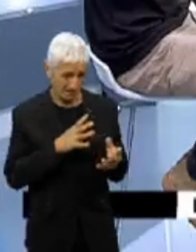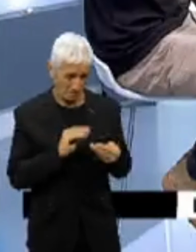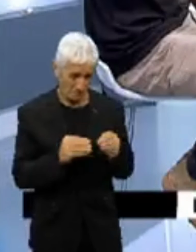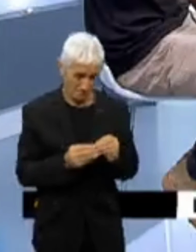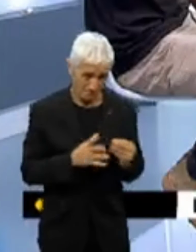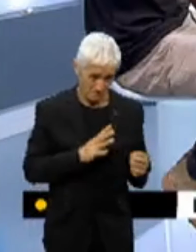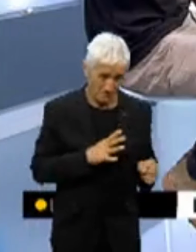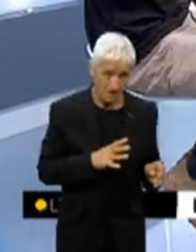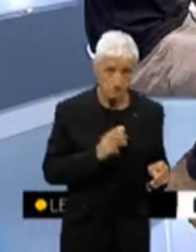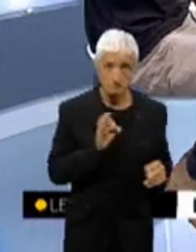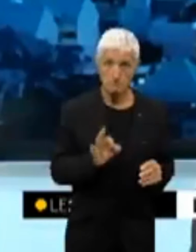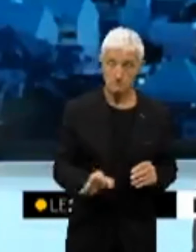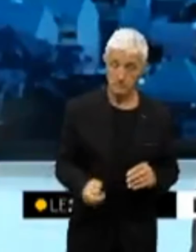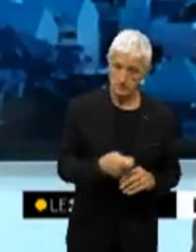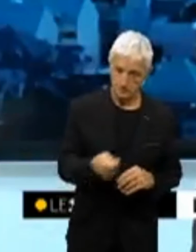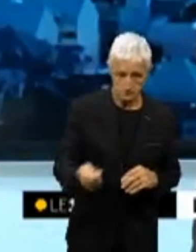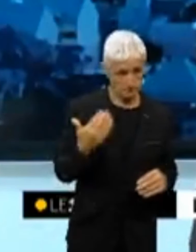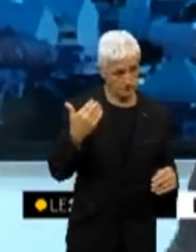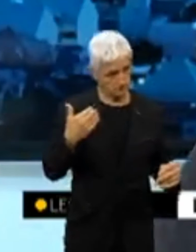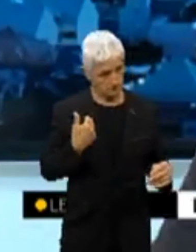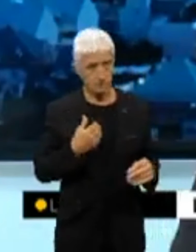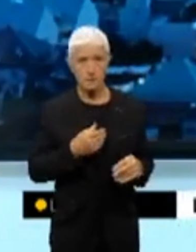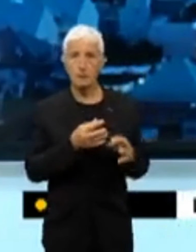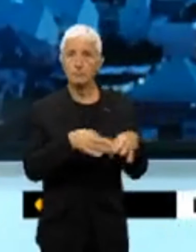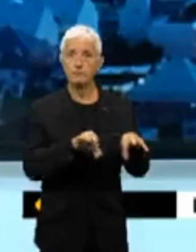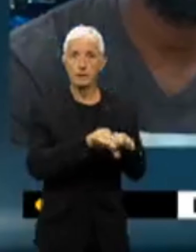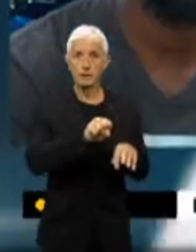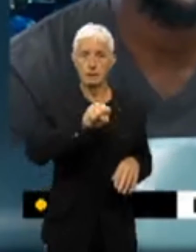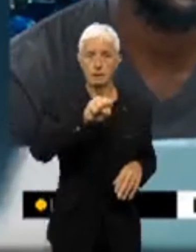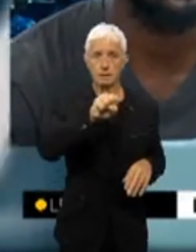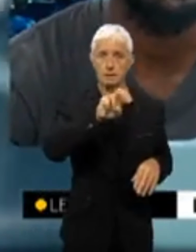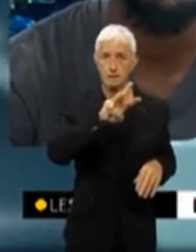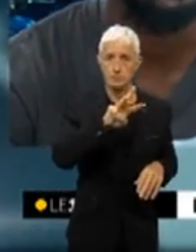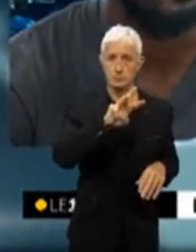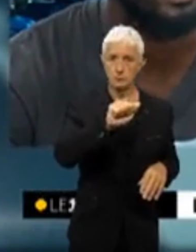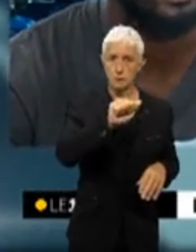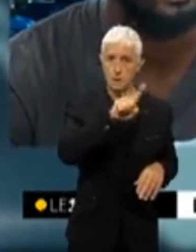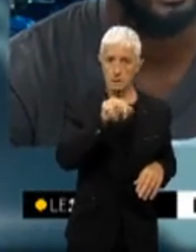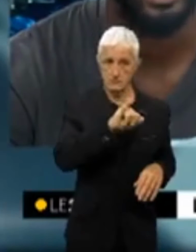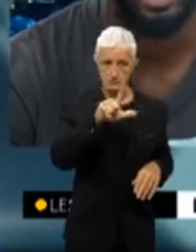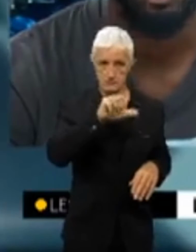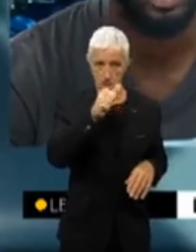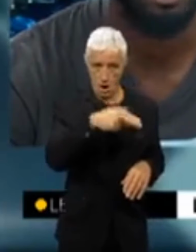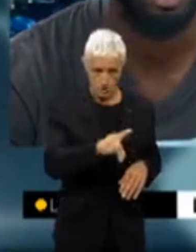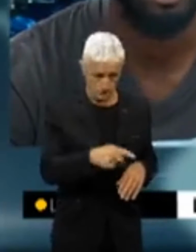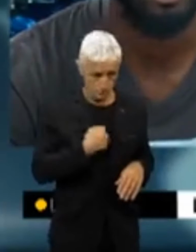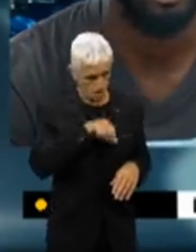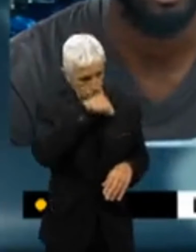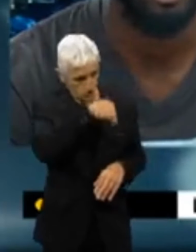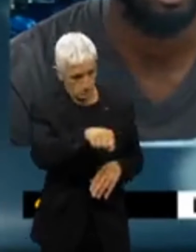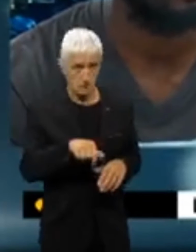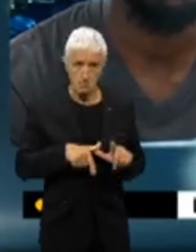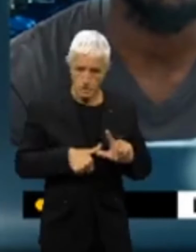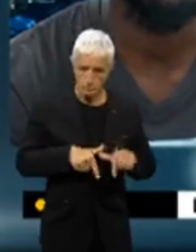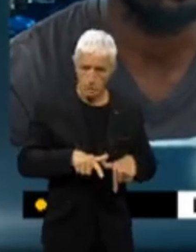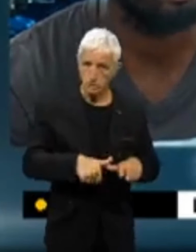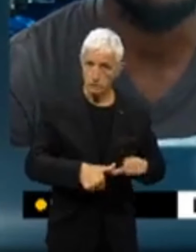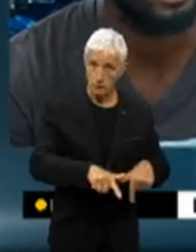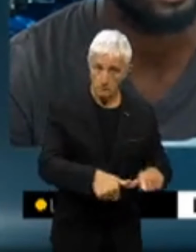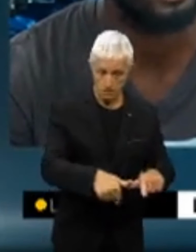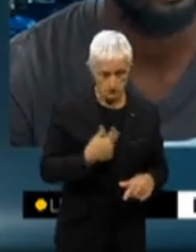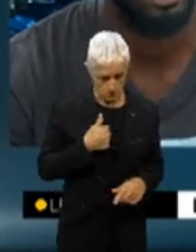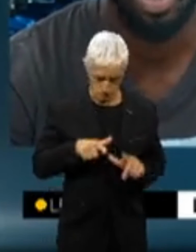Bien sûr, dernièrement j'étais au Swaziland et dans cette aventure j'aime beaucoup marcher à pied et tout simplement